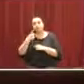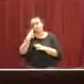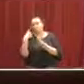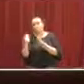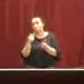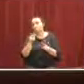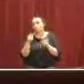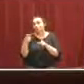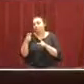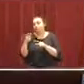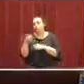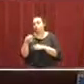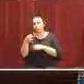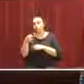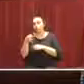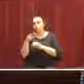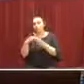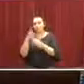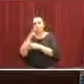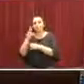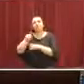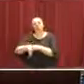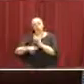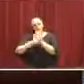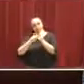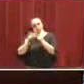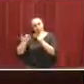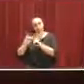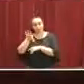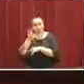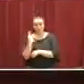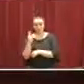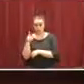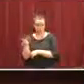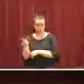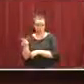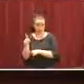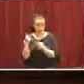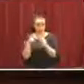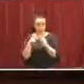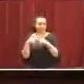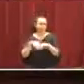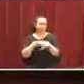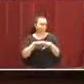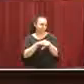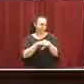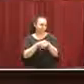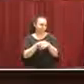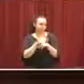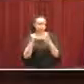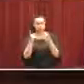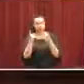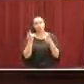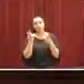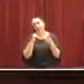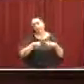Popular d'aquí de les Illes Balears. El Partit Popular de les Illes Balears tenia dues opcions diferents. Demanar perdó, com vostè deia, efectivament,